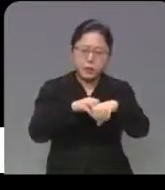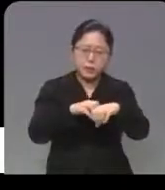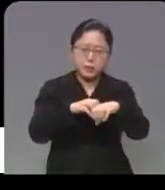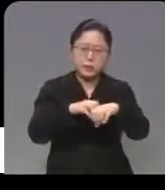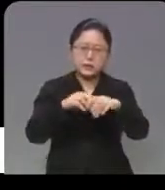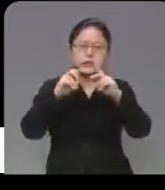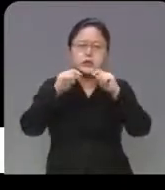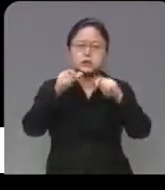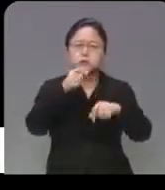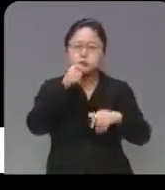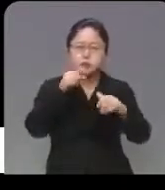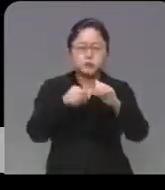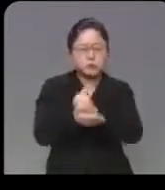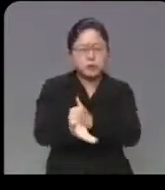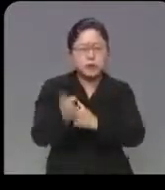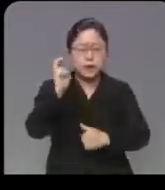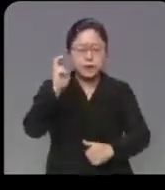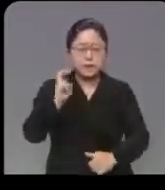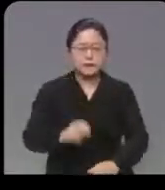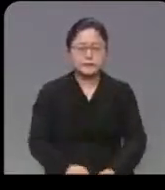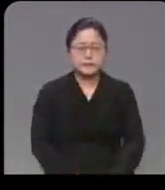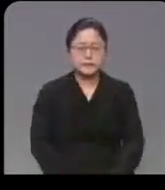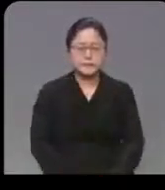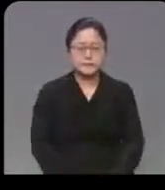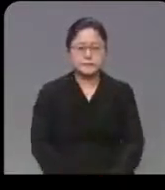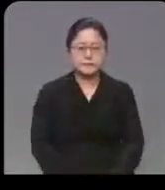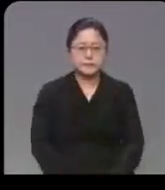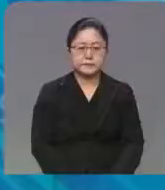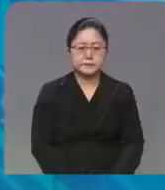흙탕물이 섞여 나온 것으로 추정된다고 밝혔습니다.